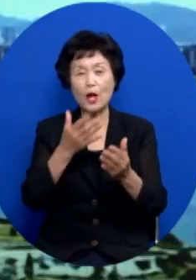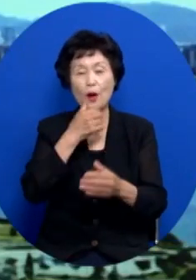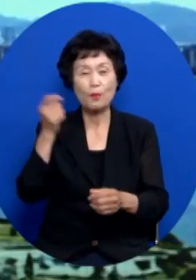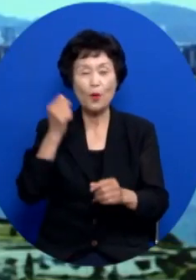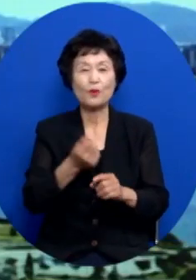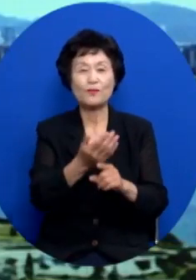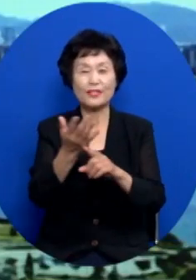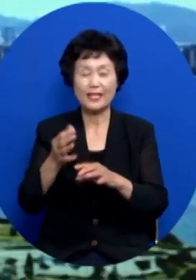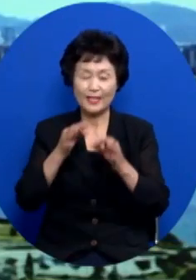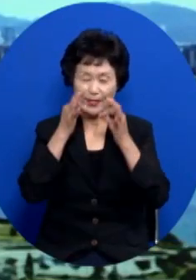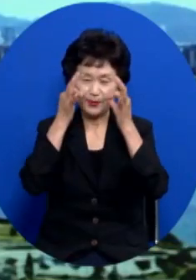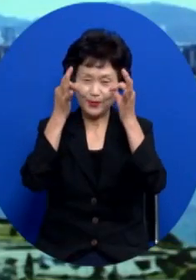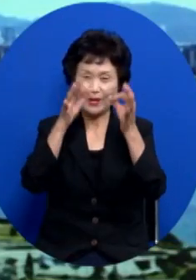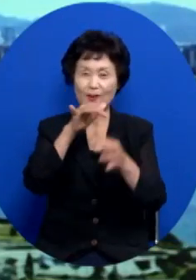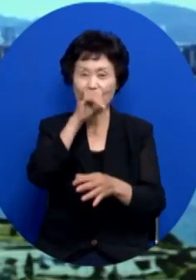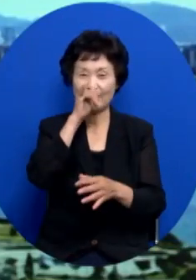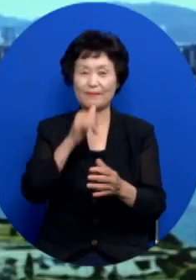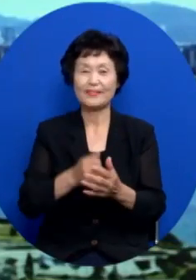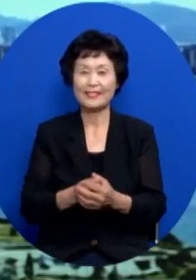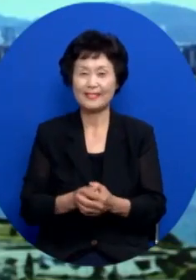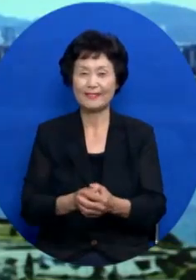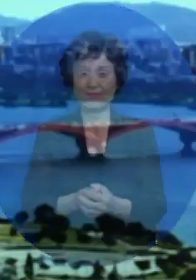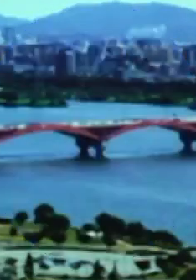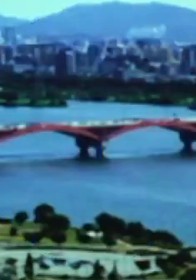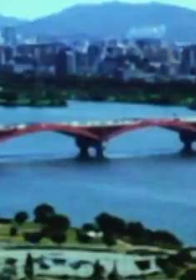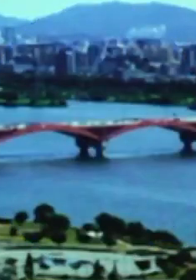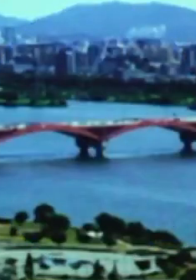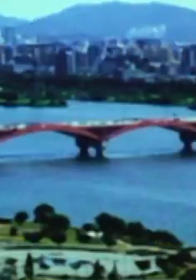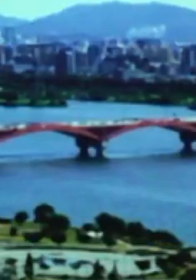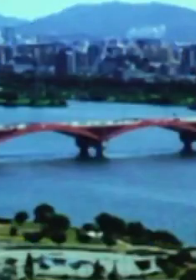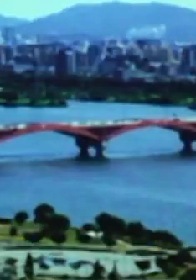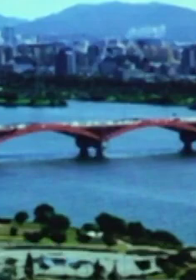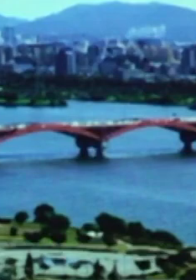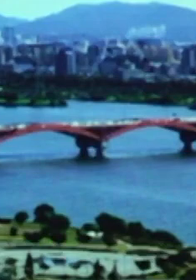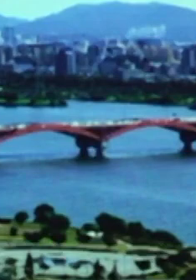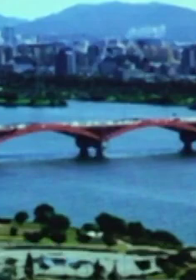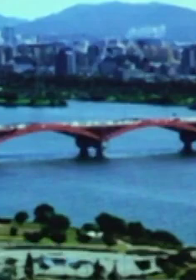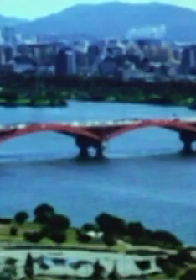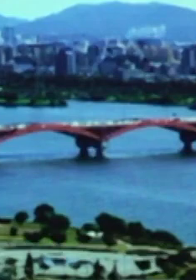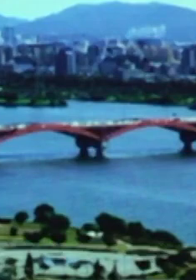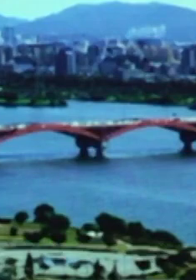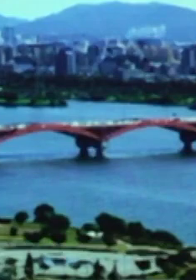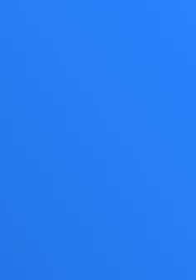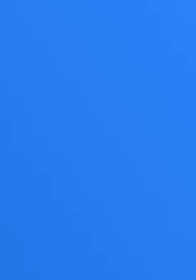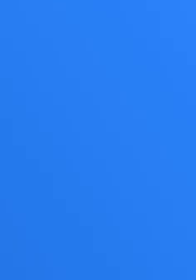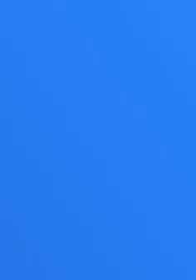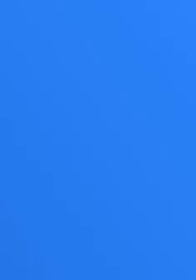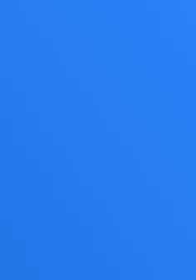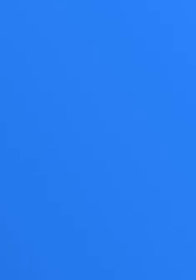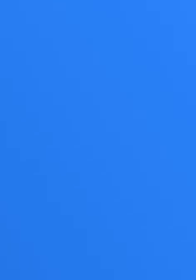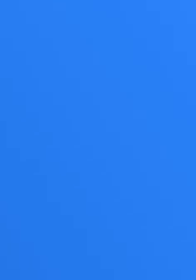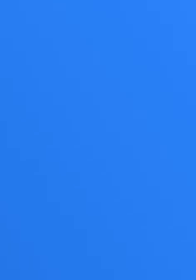지금까지 각 지역별 교계 소식 전해드렸습니다. CTS 수도권 스튜디오였습니다.